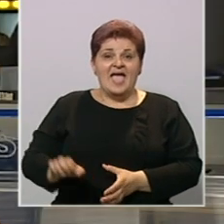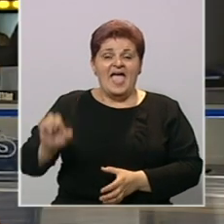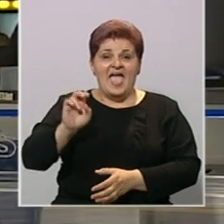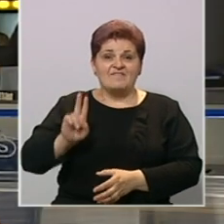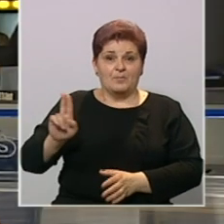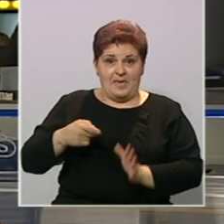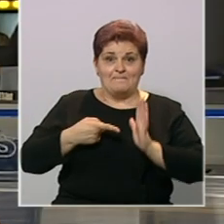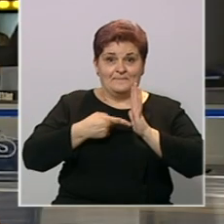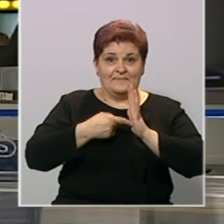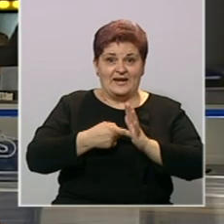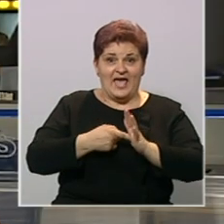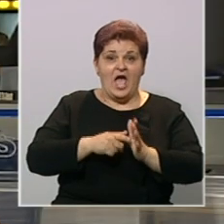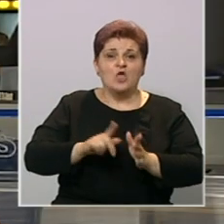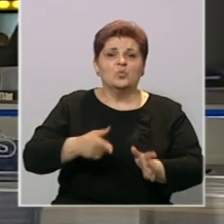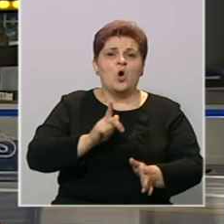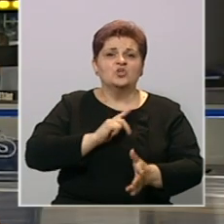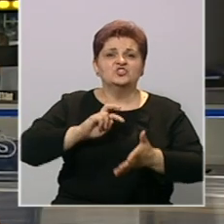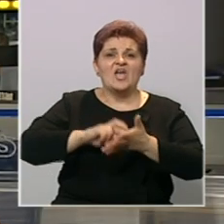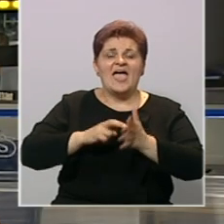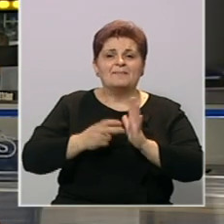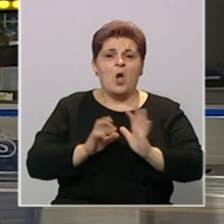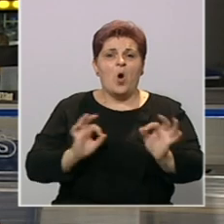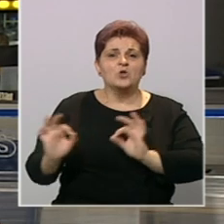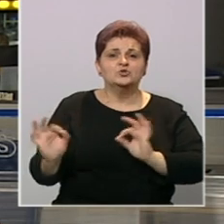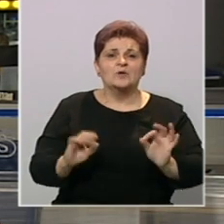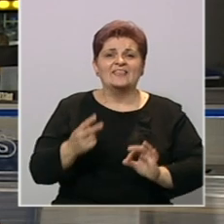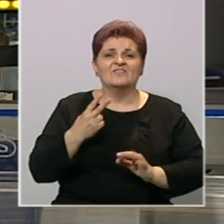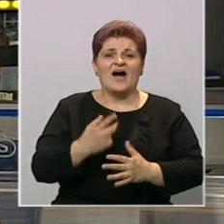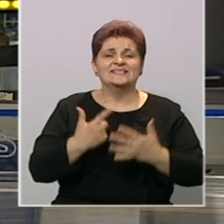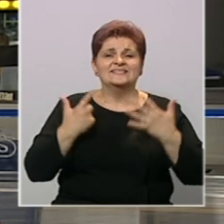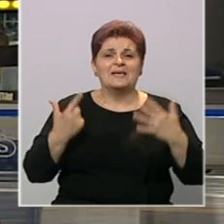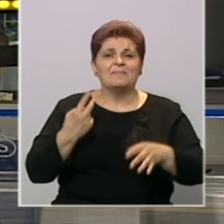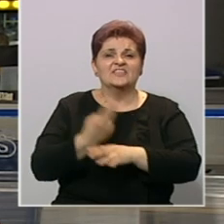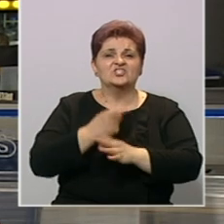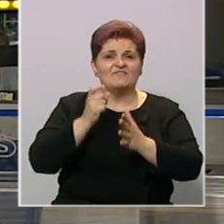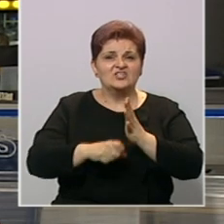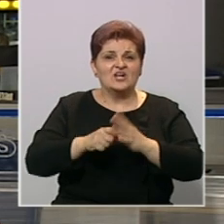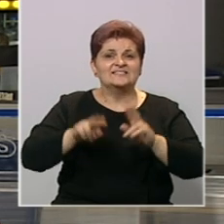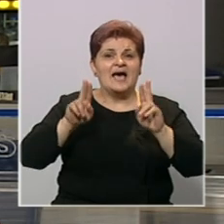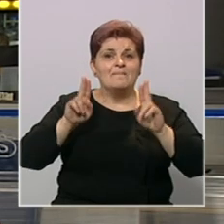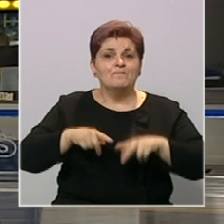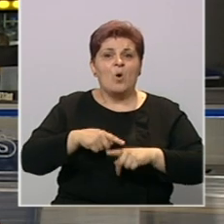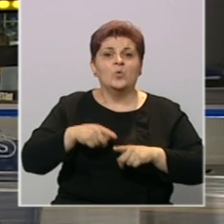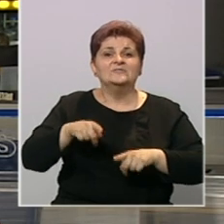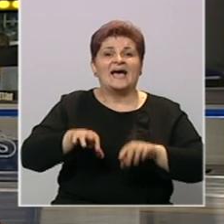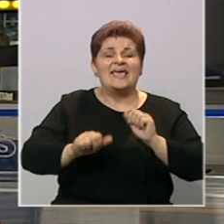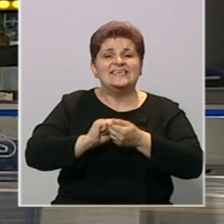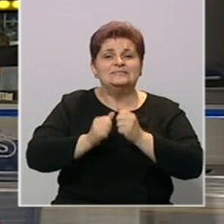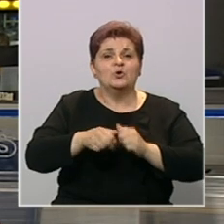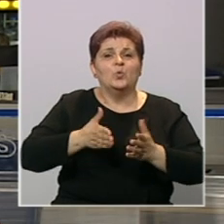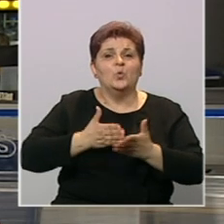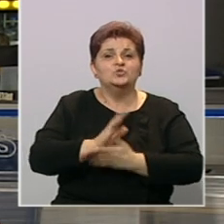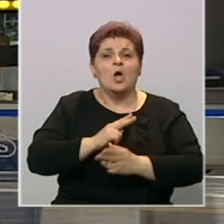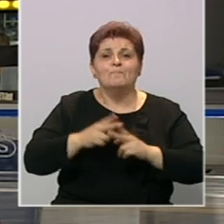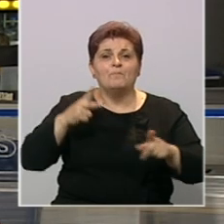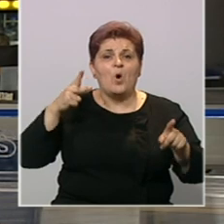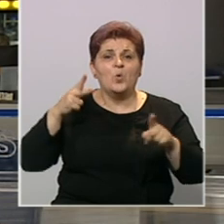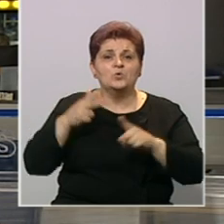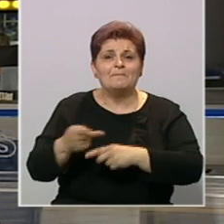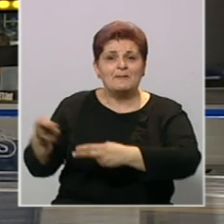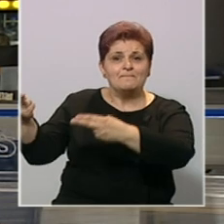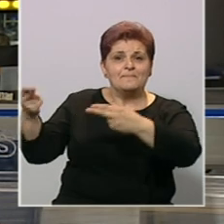Evropska komisija je predstavila dugo očekivani plan da bi osigurala da 27 država članica mogu da se izbore u slučaju potpunog